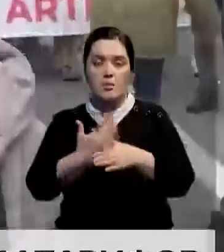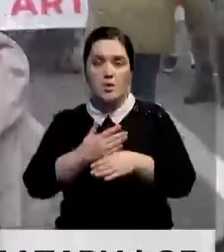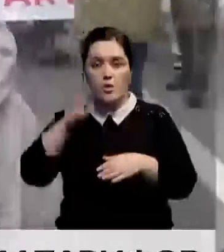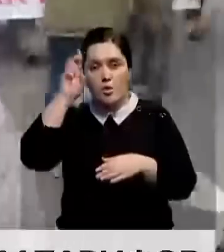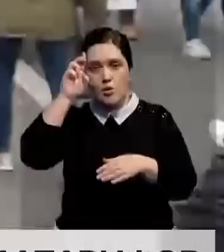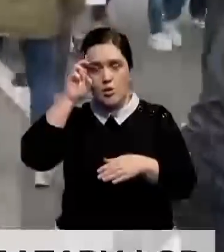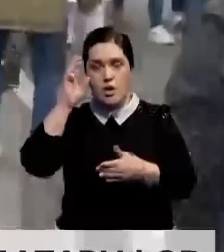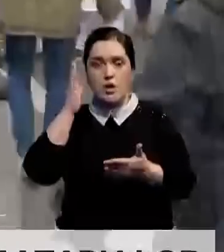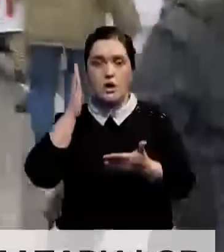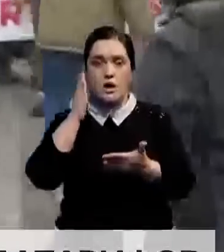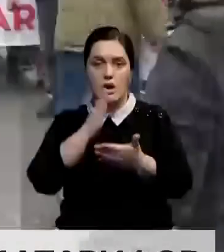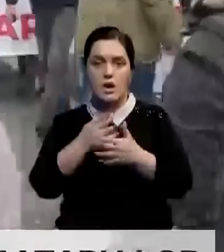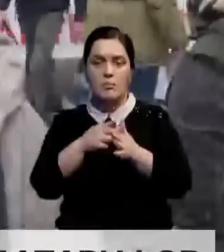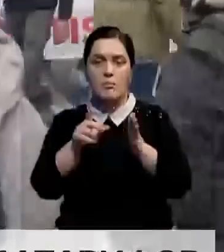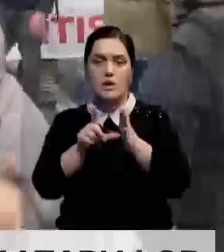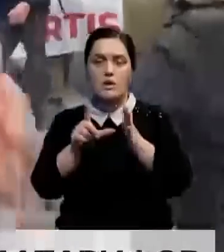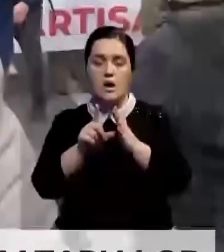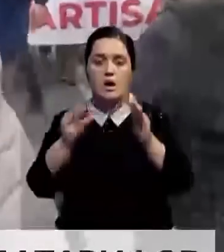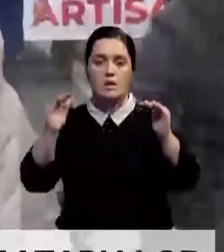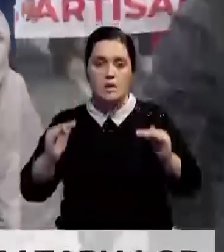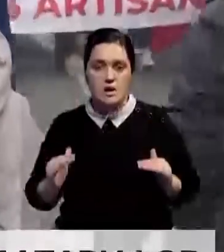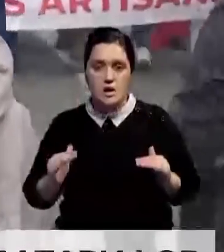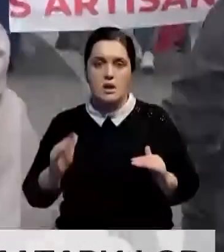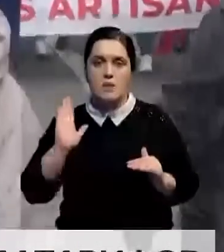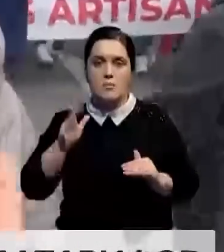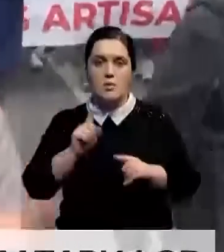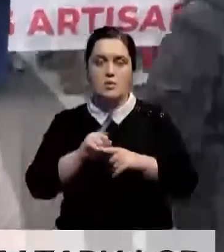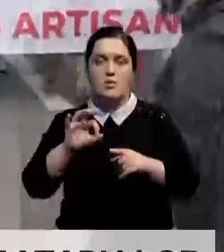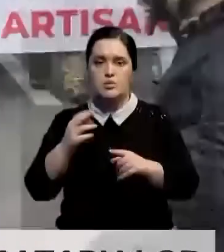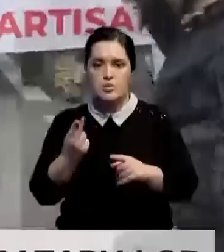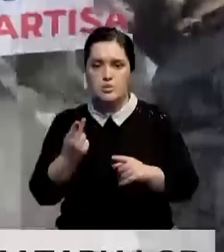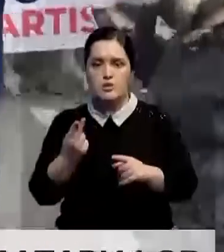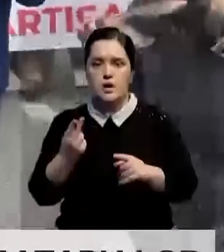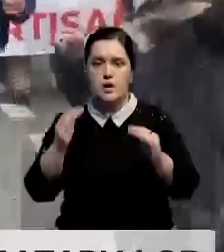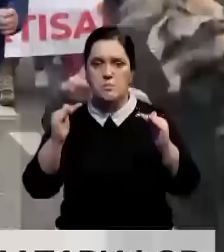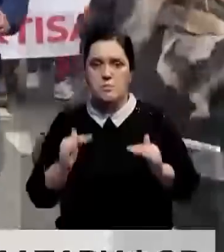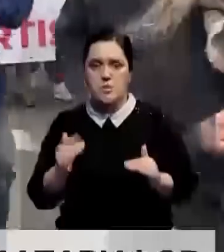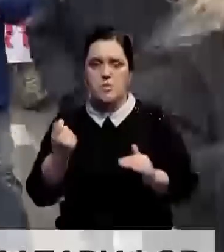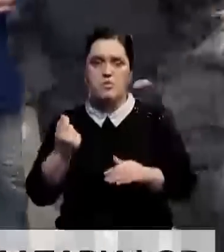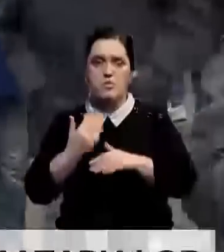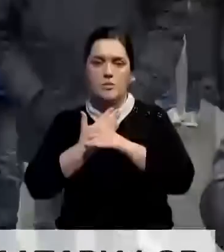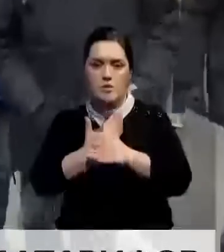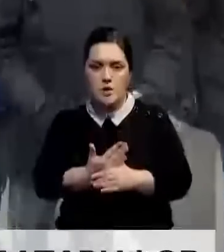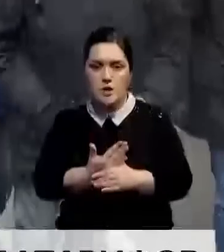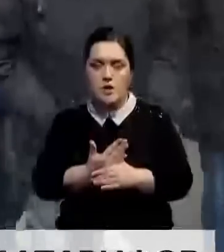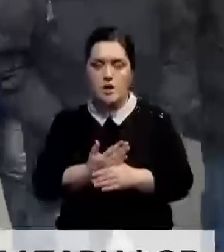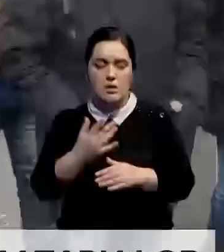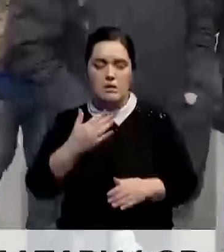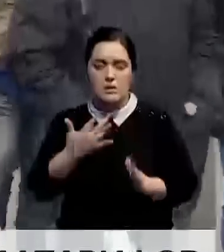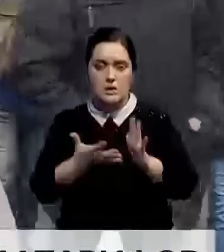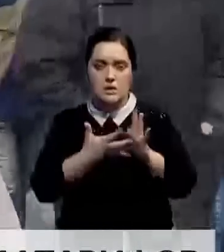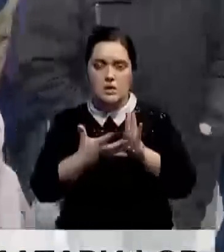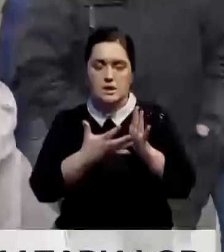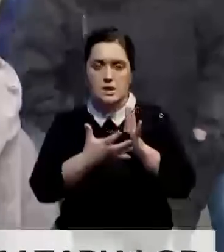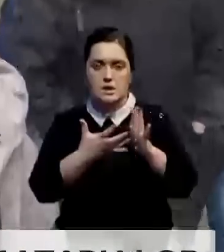это возврат части налогов, отложенные социальные отчисления и небольшая материальная поддержка, не является достаточной,